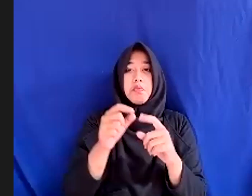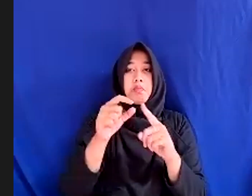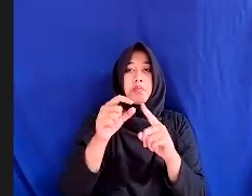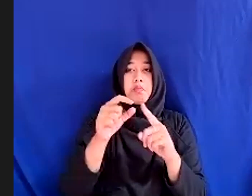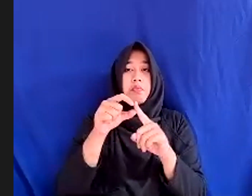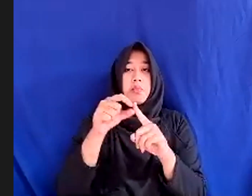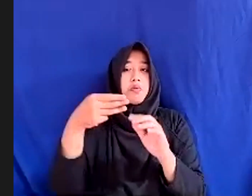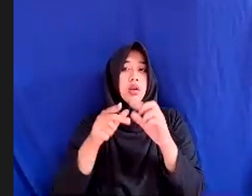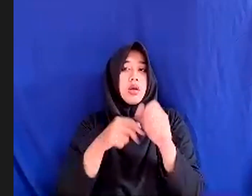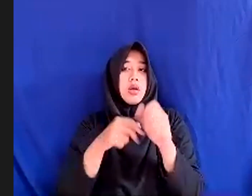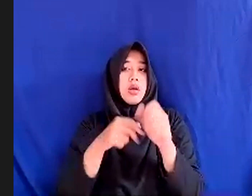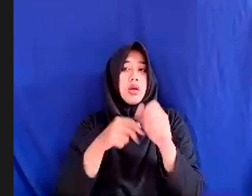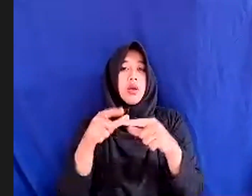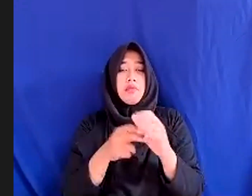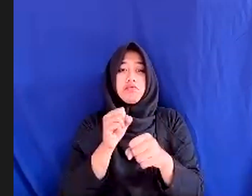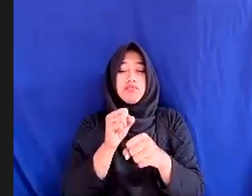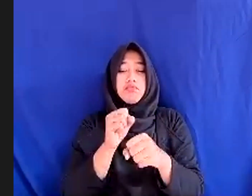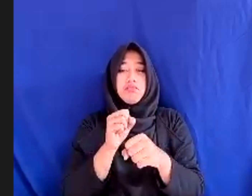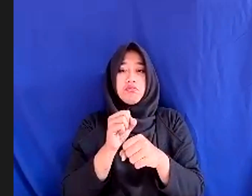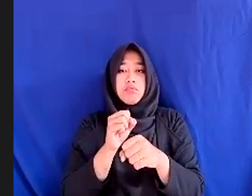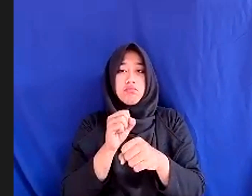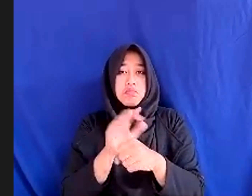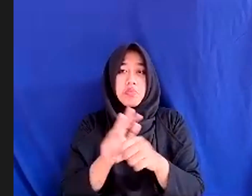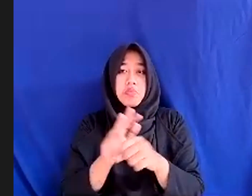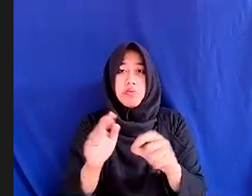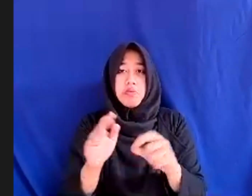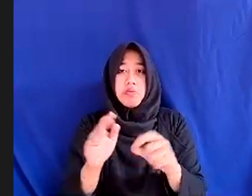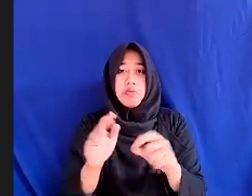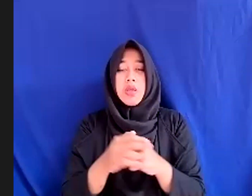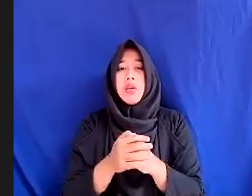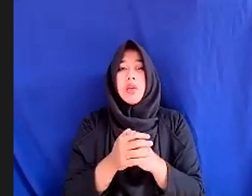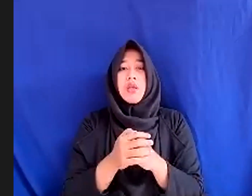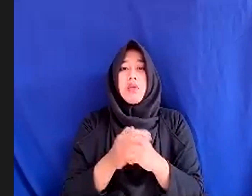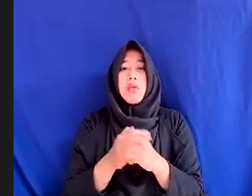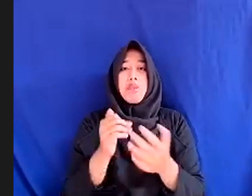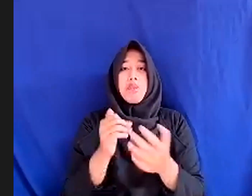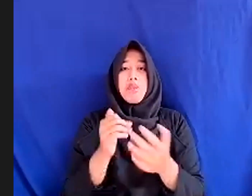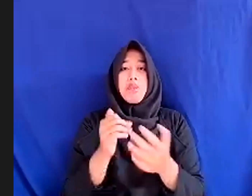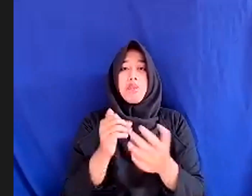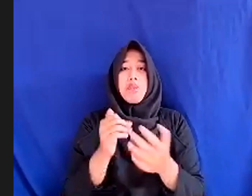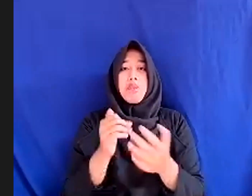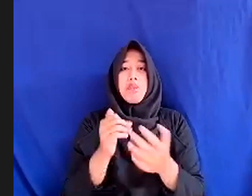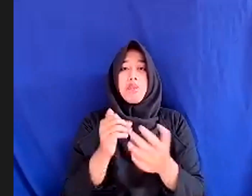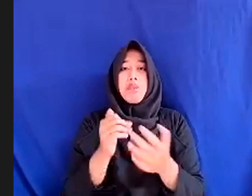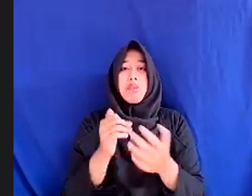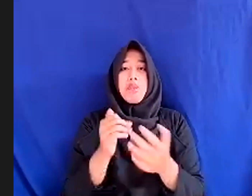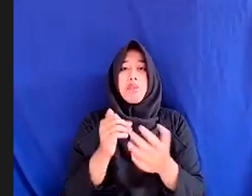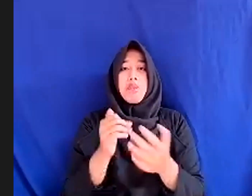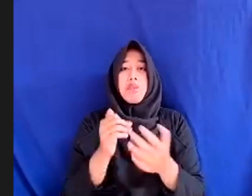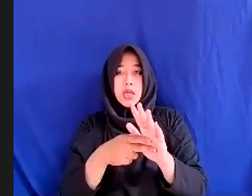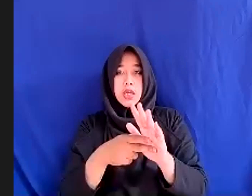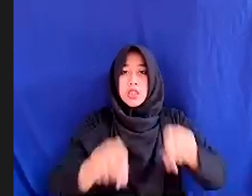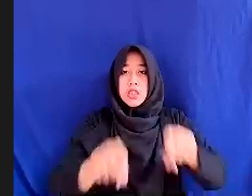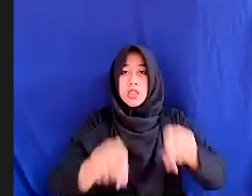bantuan-bantuan di segala-segala produsen atau segala-segala usaha di segala sistem-sistem usaha seperti itu.